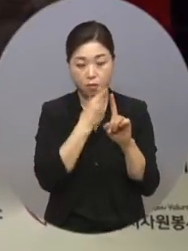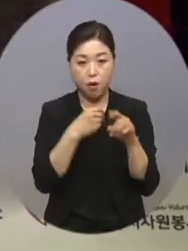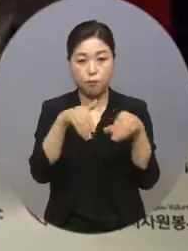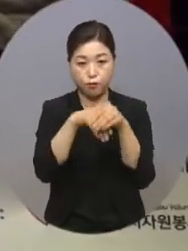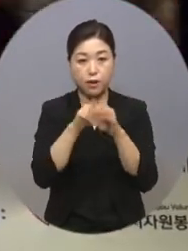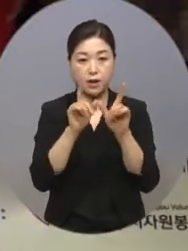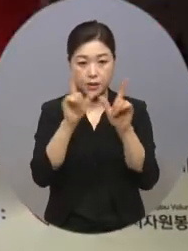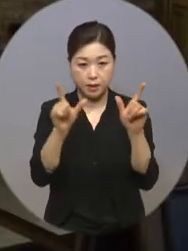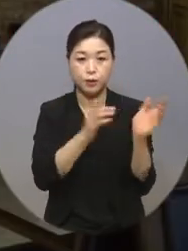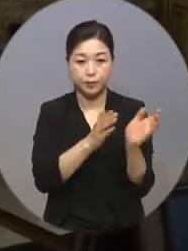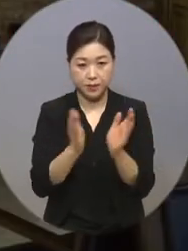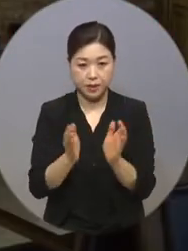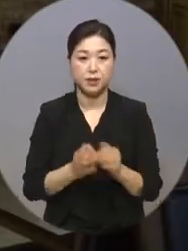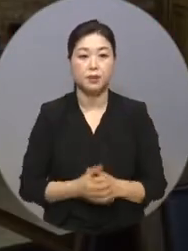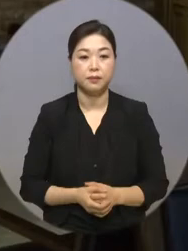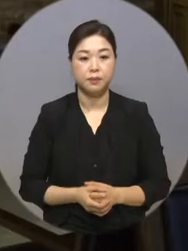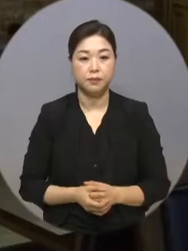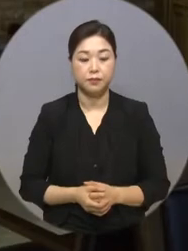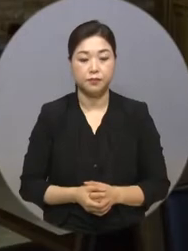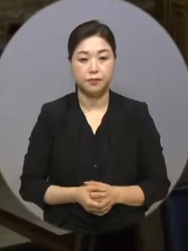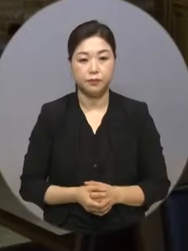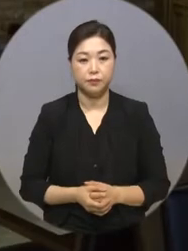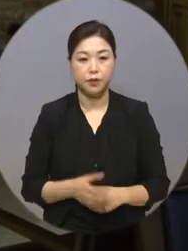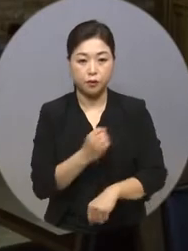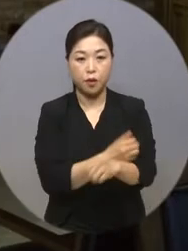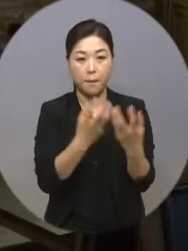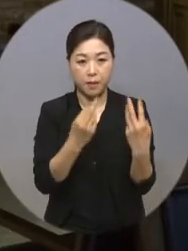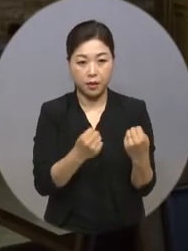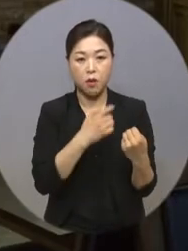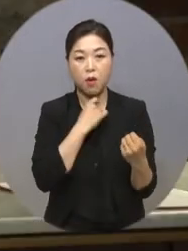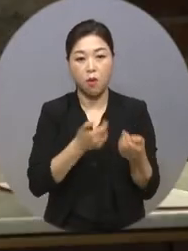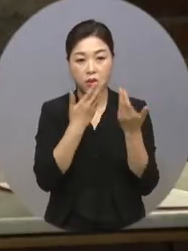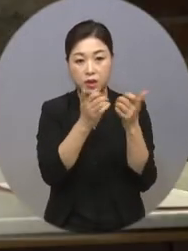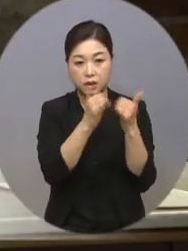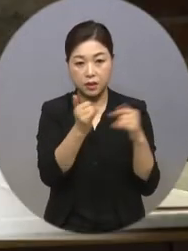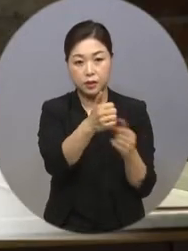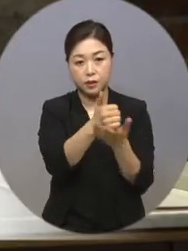문화데이를 마련했습니다. 우수 자원봉사자들이 초대되었습니다.